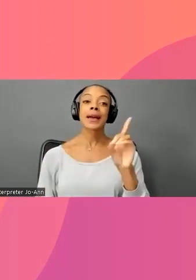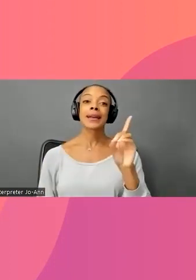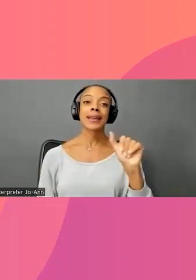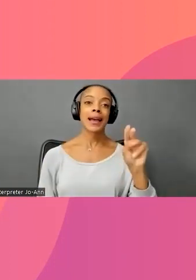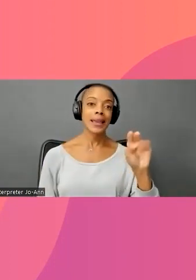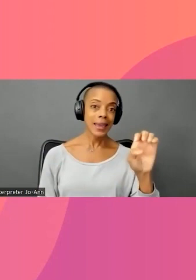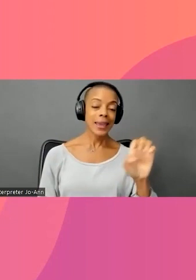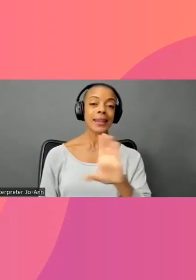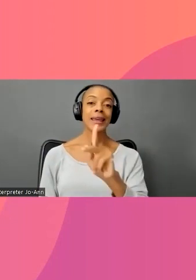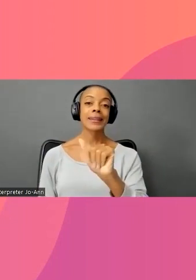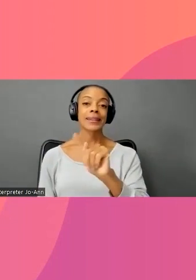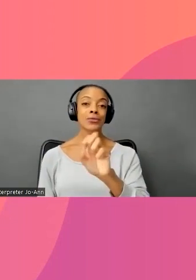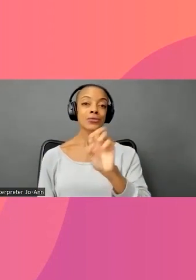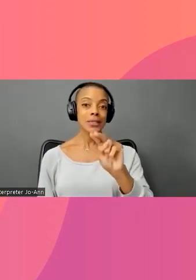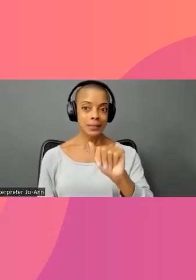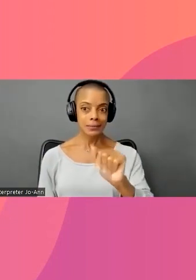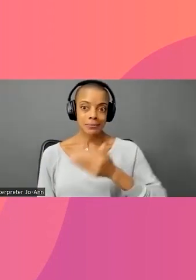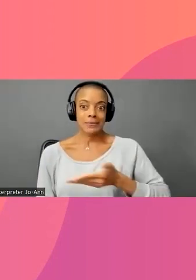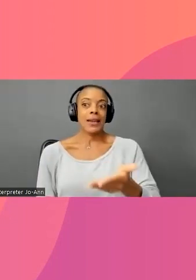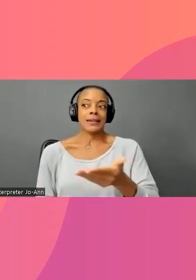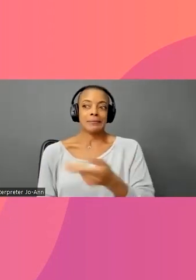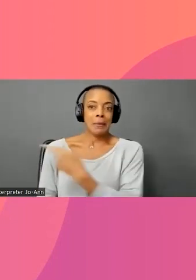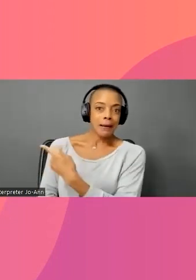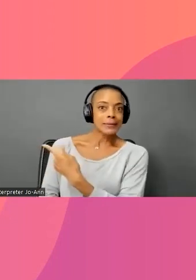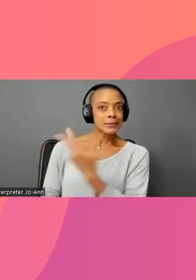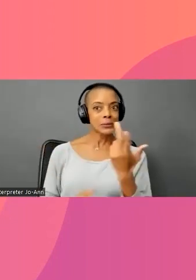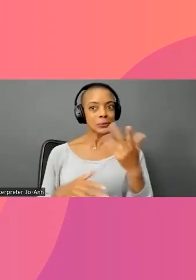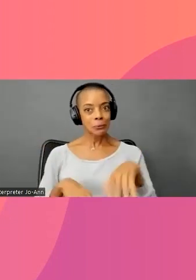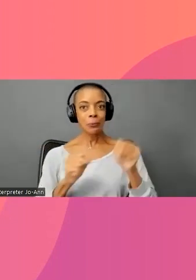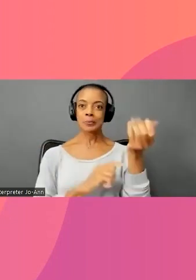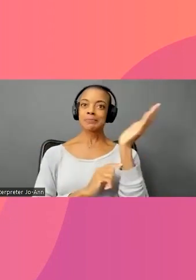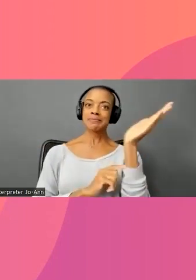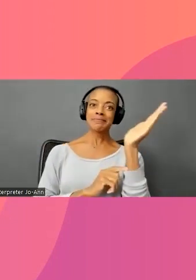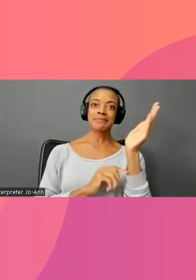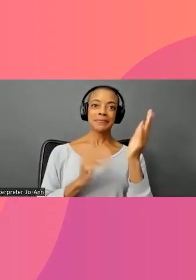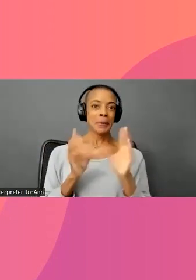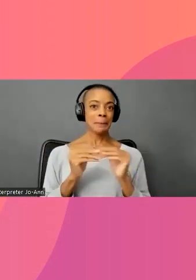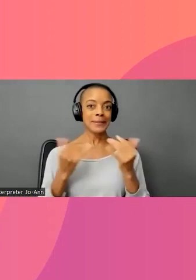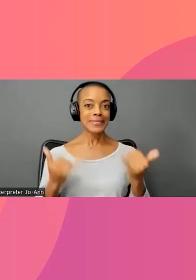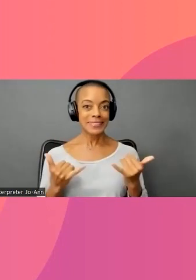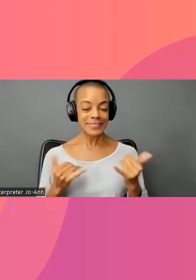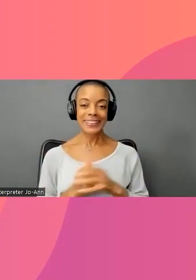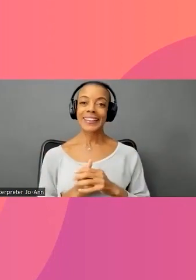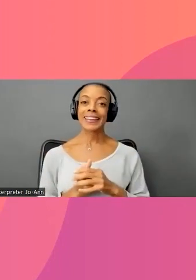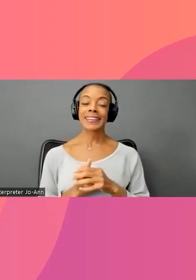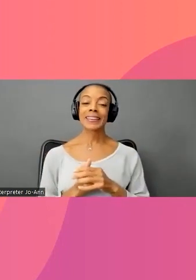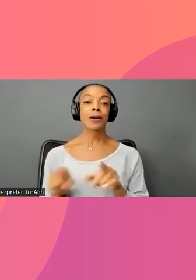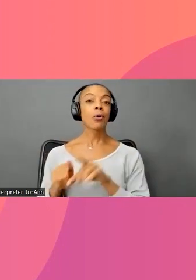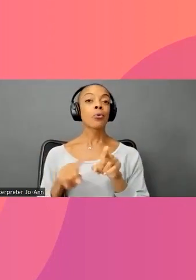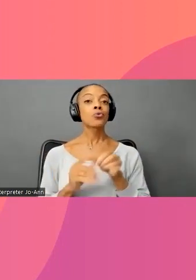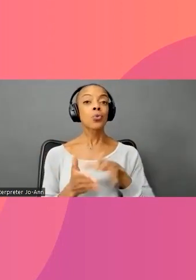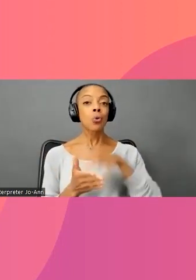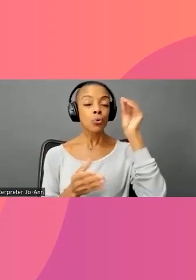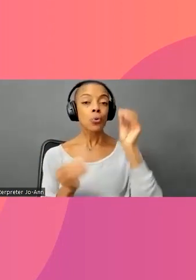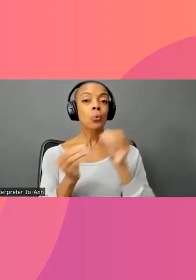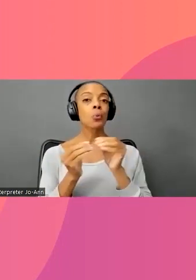aussi remercier Diane, Katrina de leur aimable invitation à faire ce webinaire avec tout le